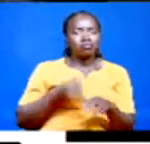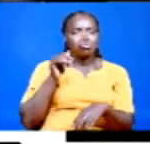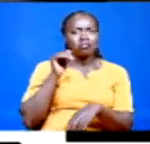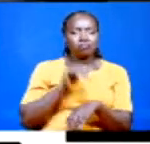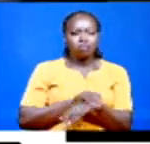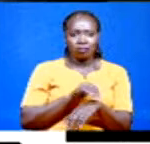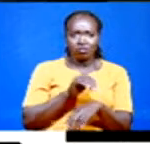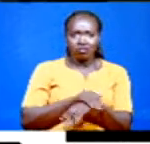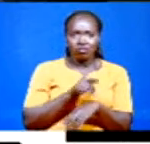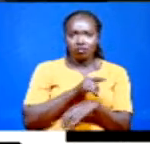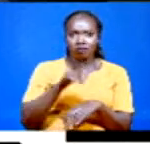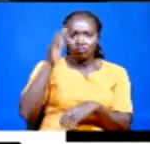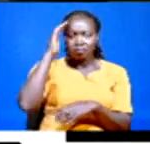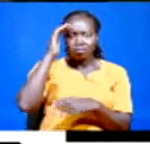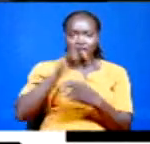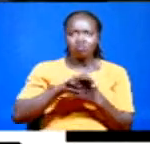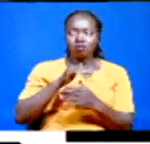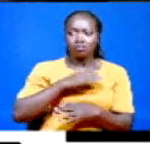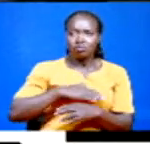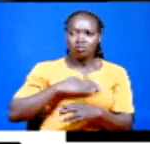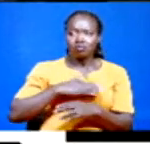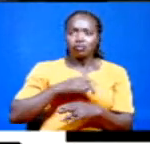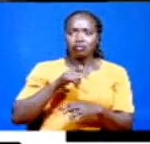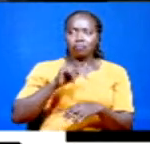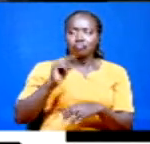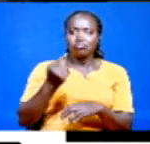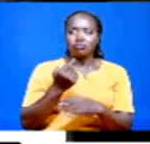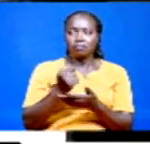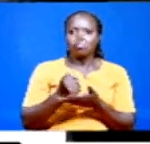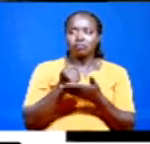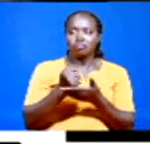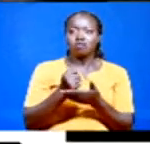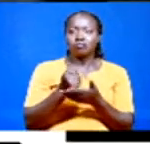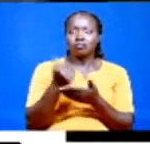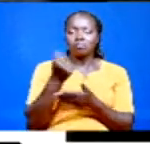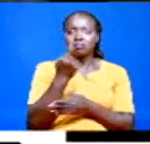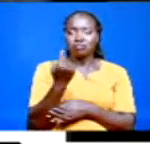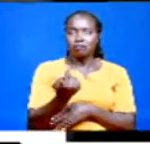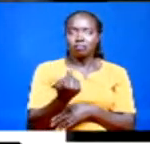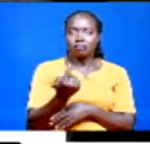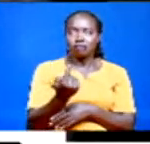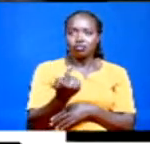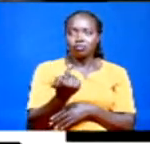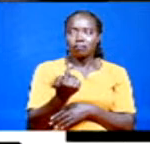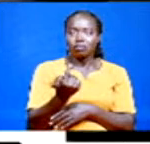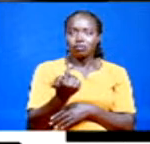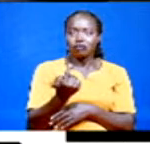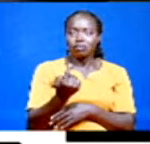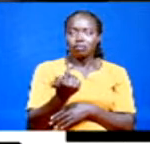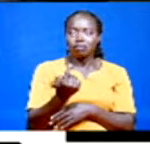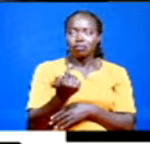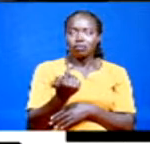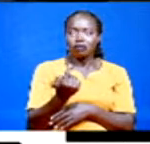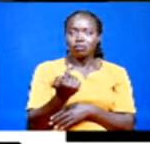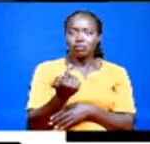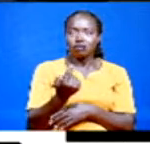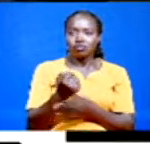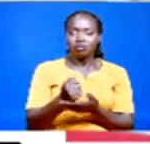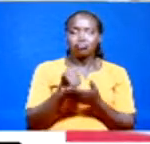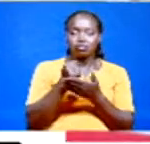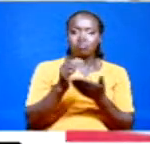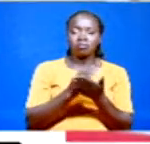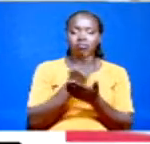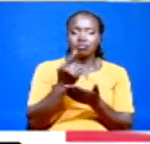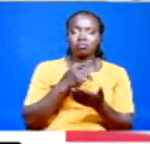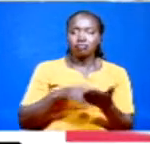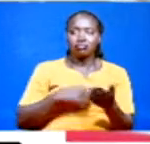for those who believe in science, once you help, like I want to urge anyone who is maybe as you celebrate this Christmas holiday, help someone and you'll feel